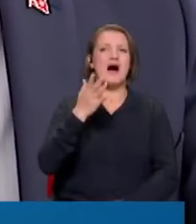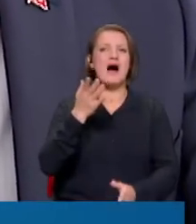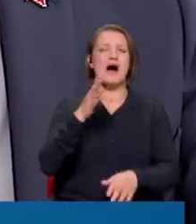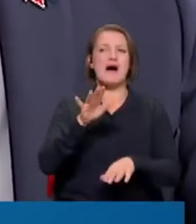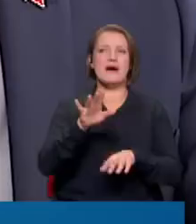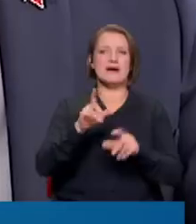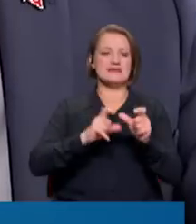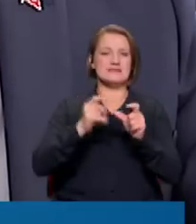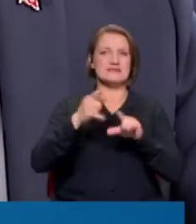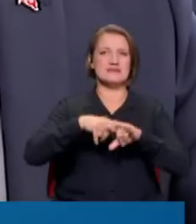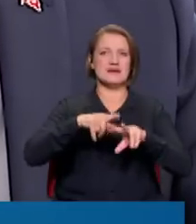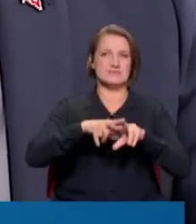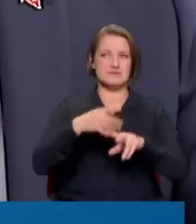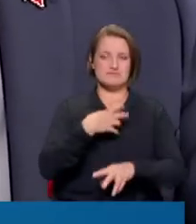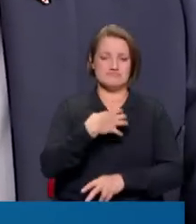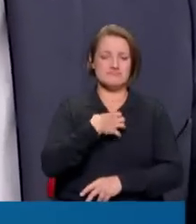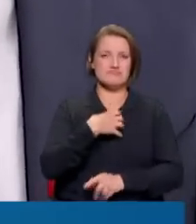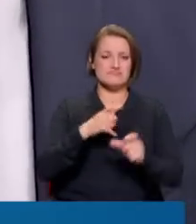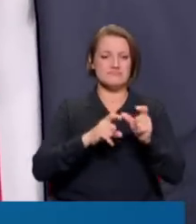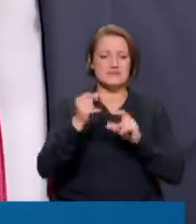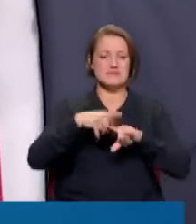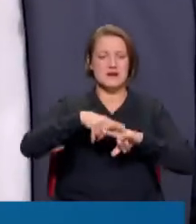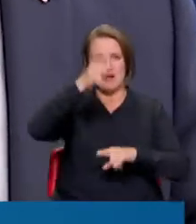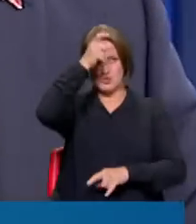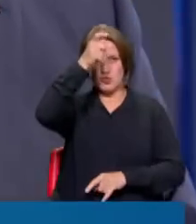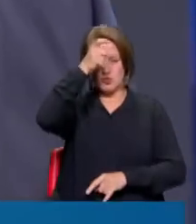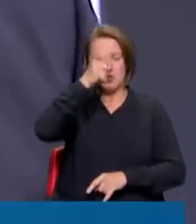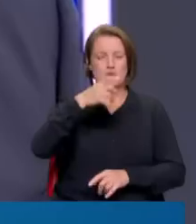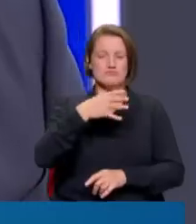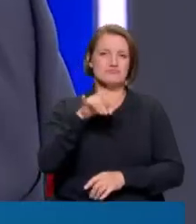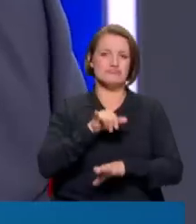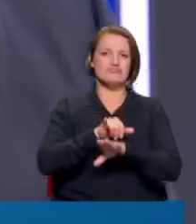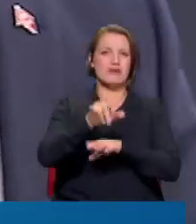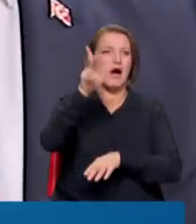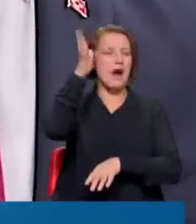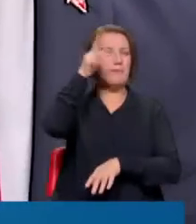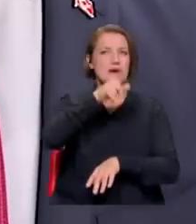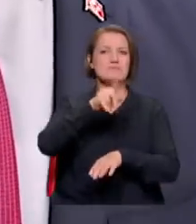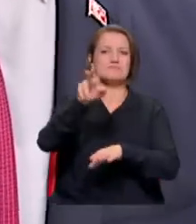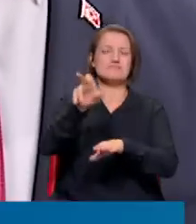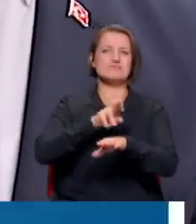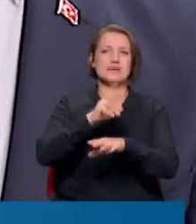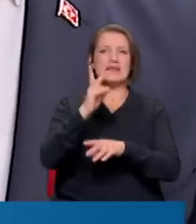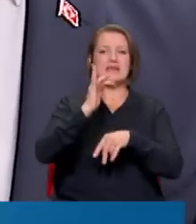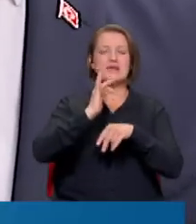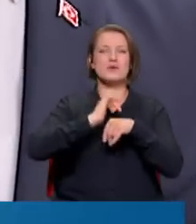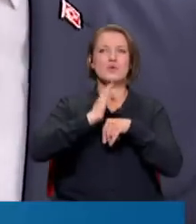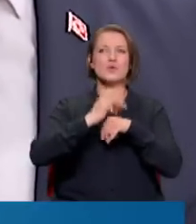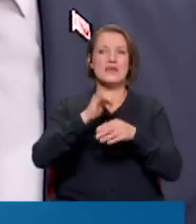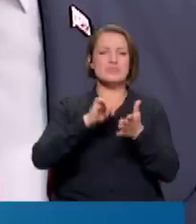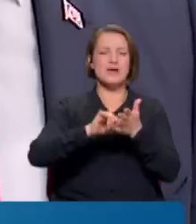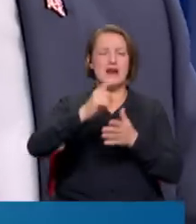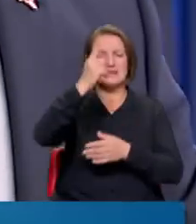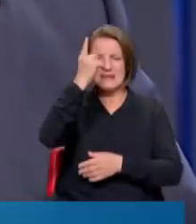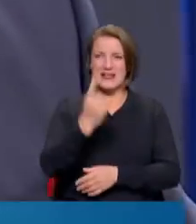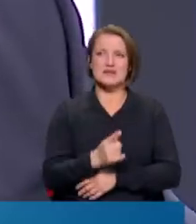düşürülmüş bir ülkeyiz sihamiz bizim siham bizim siham Amerika tarafından düşürüldü ve bu Bildiğim kadarıyla iki ülke tarihinde ilk ev